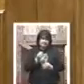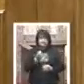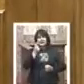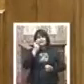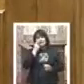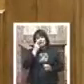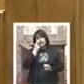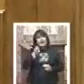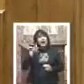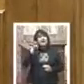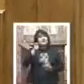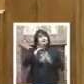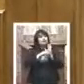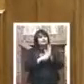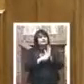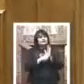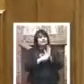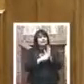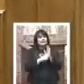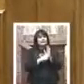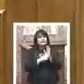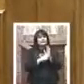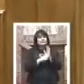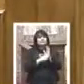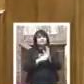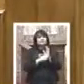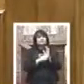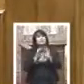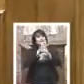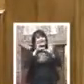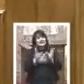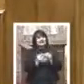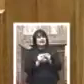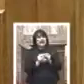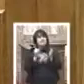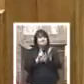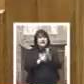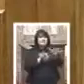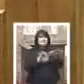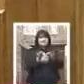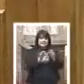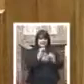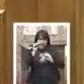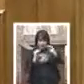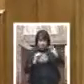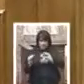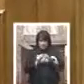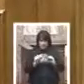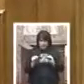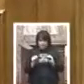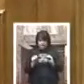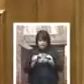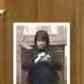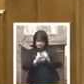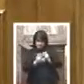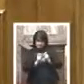δούμε το ασφαλιστικό σύστημα ως κεντρικό παράγοντα στο ευρύτερο σχέδιο αναδιαρθρώσεων πέρα από την